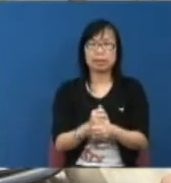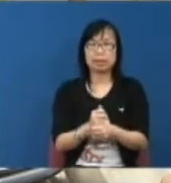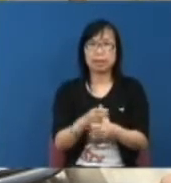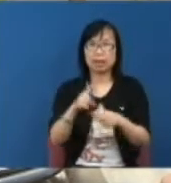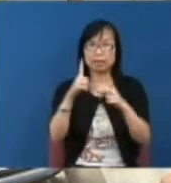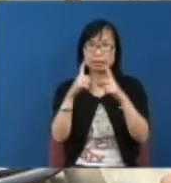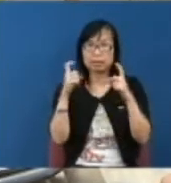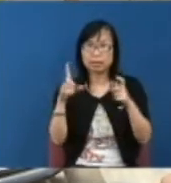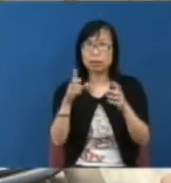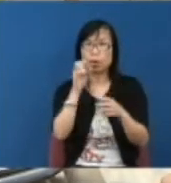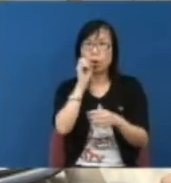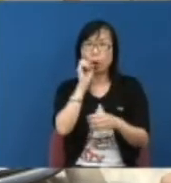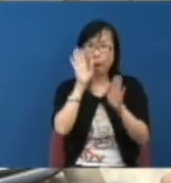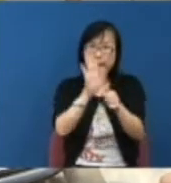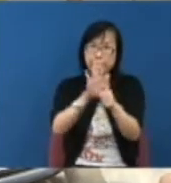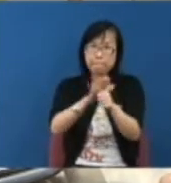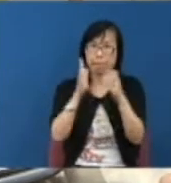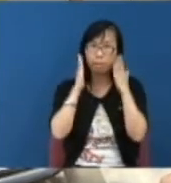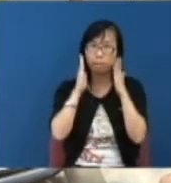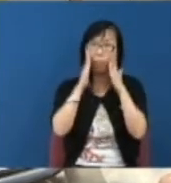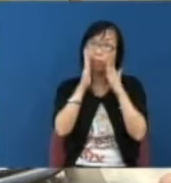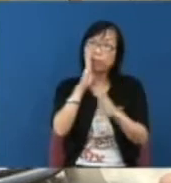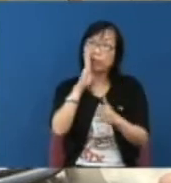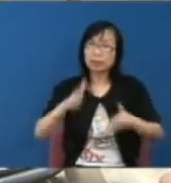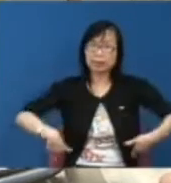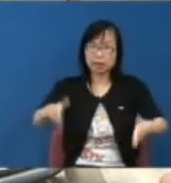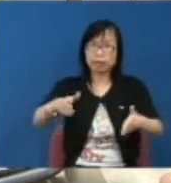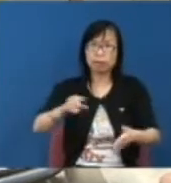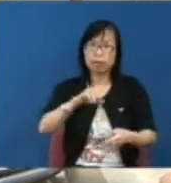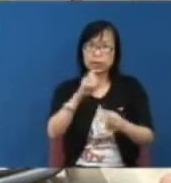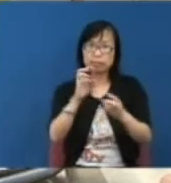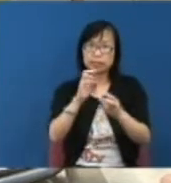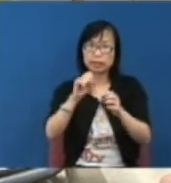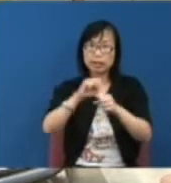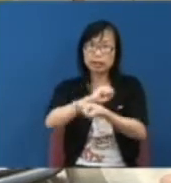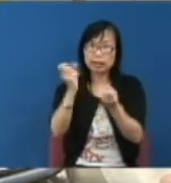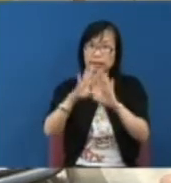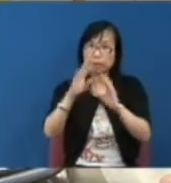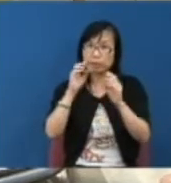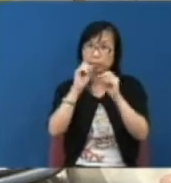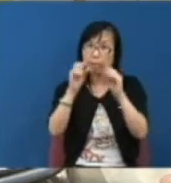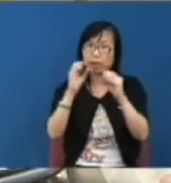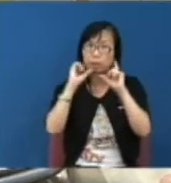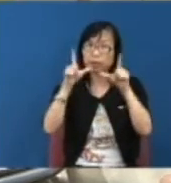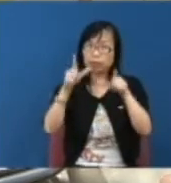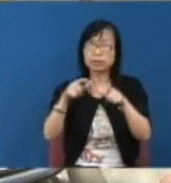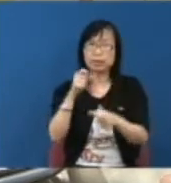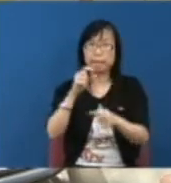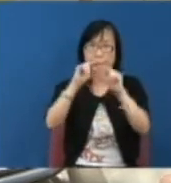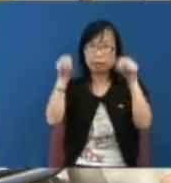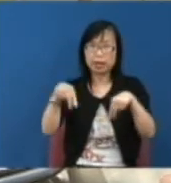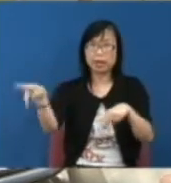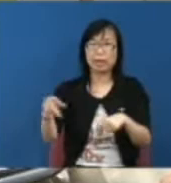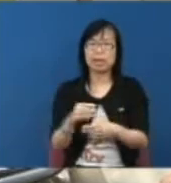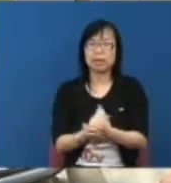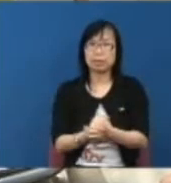咧幫啲街坊解答問題啊，咁依集咧我哋就會改變啦，希望想幫啲西界嗰啲居民啊或者業主咧，即係